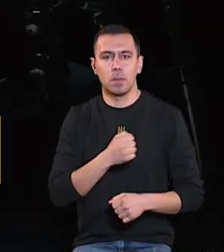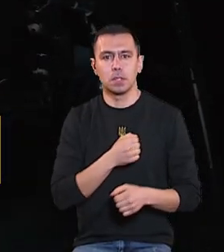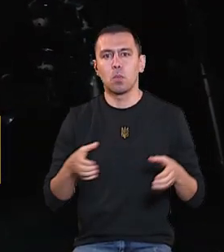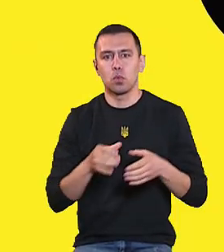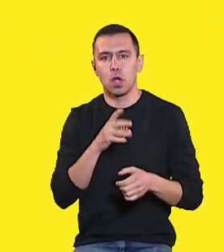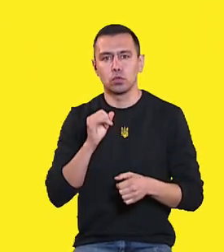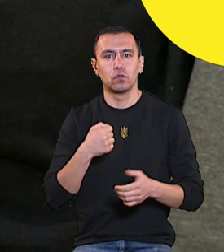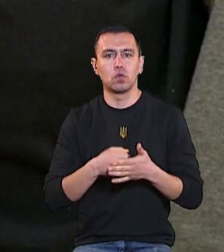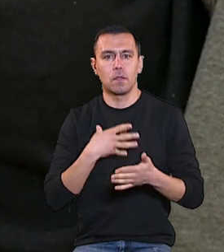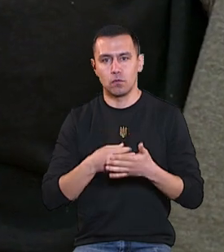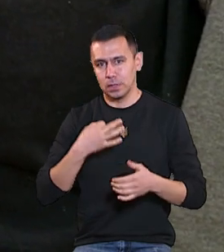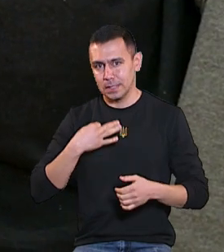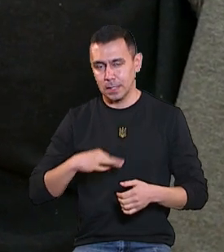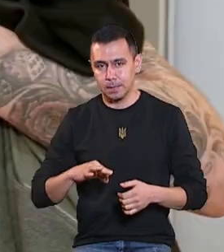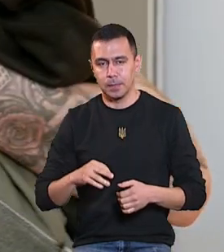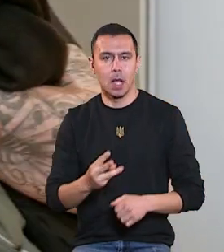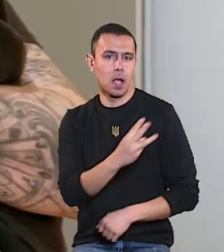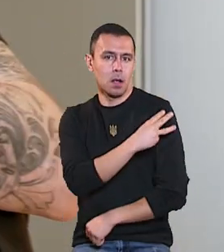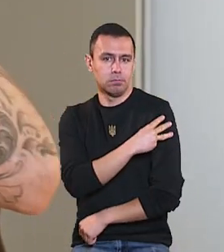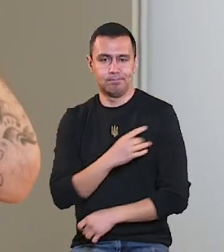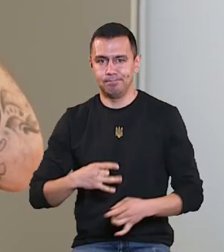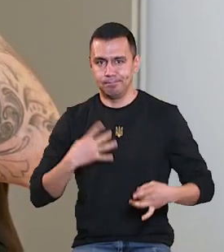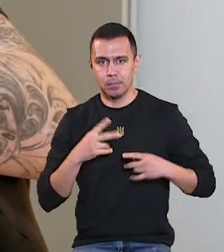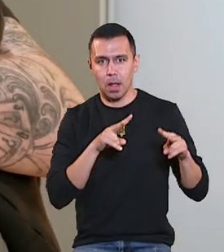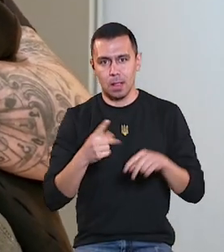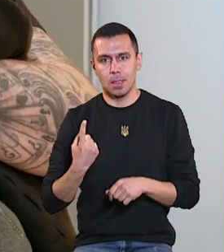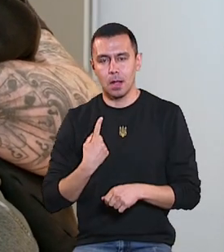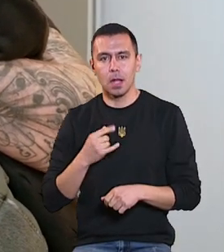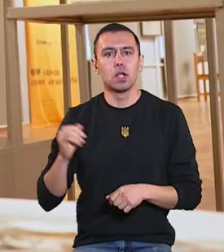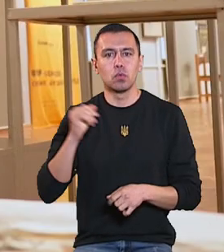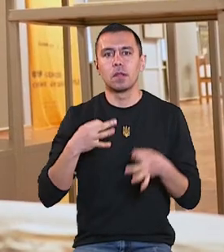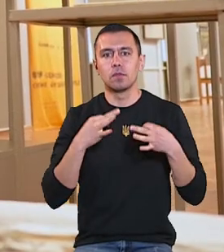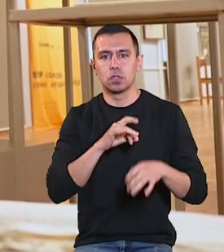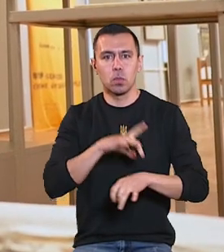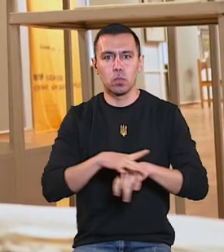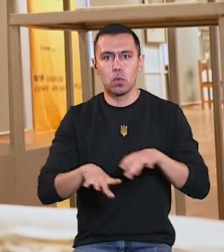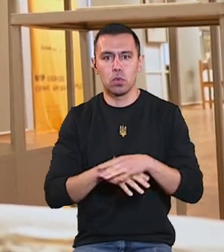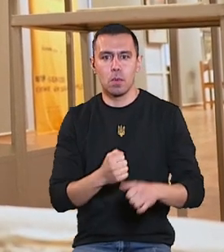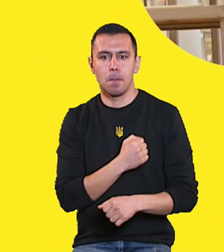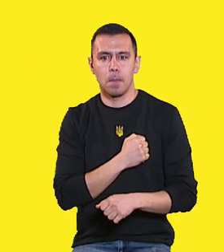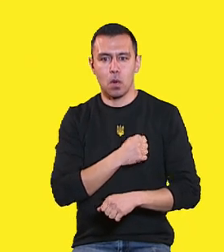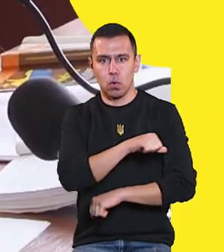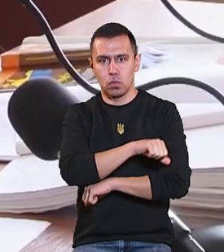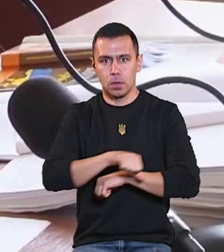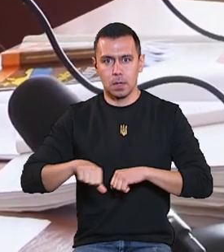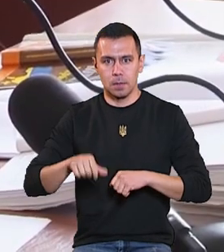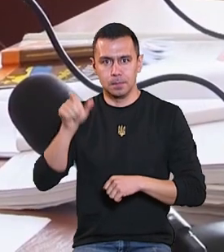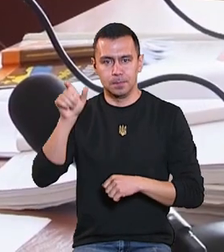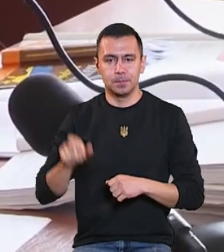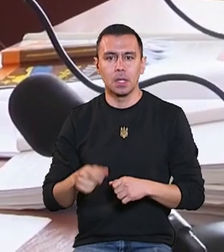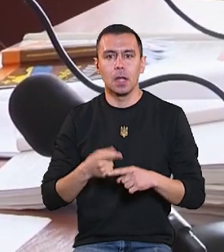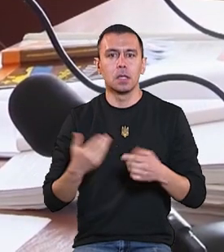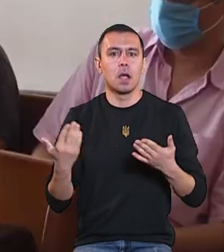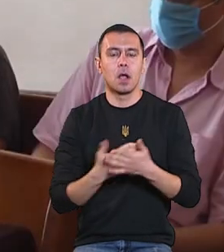сина. Герб на руці дратував наглядачів – історія звільненого з полону прикордонника. Це